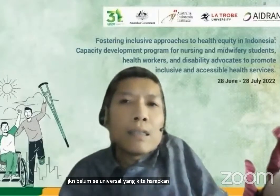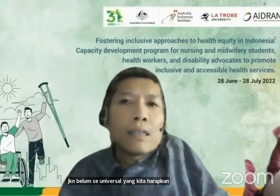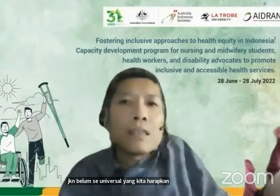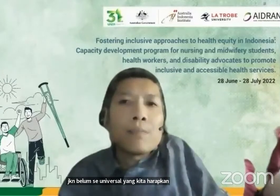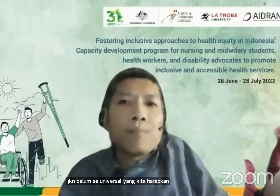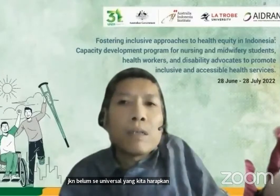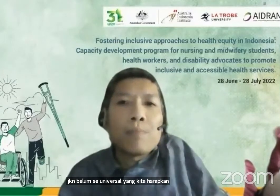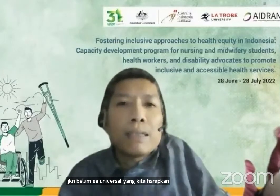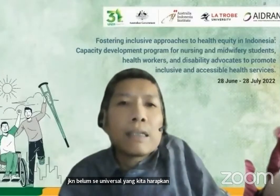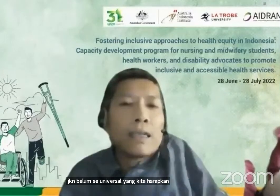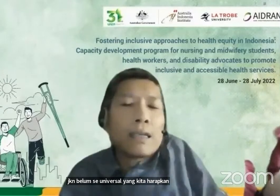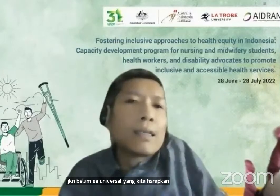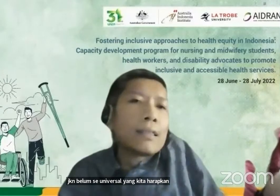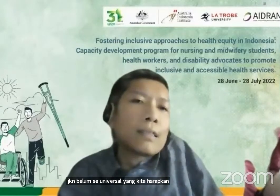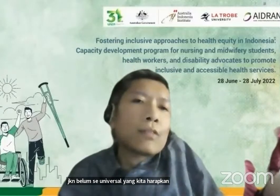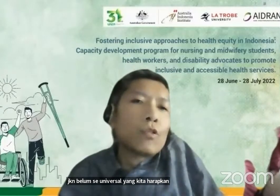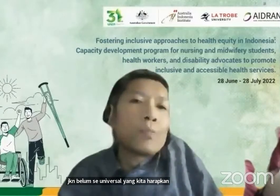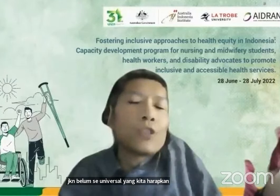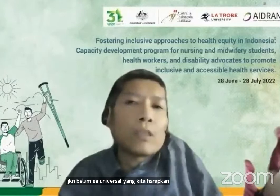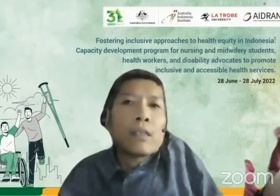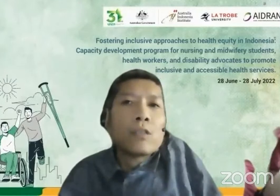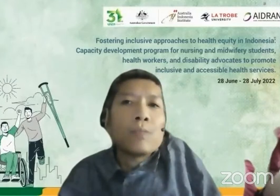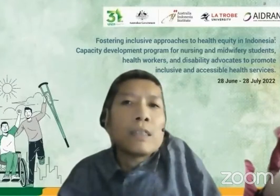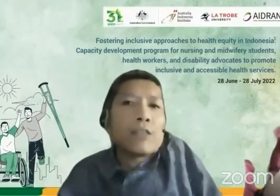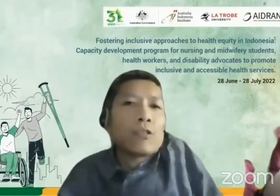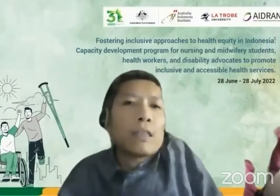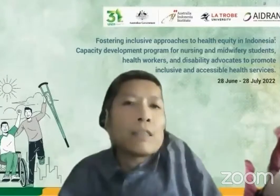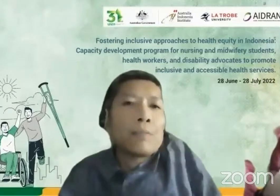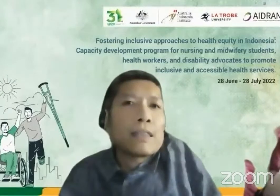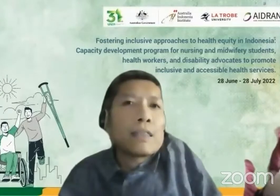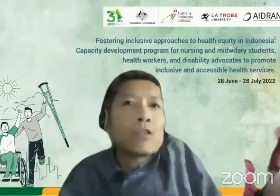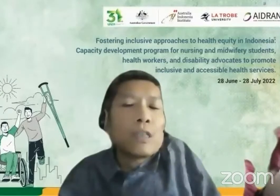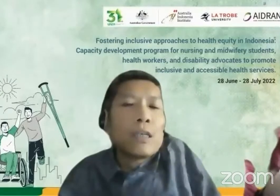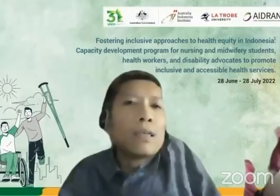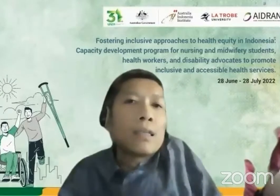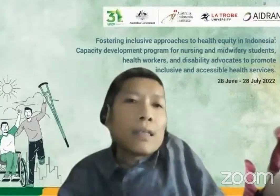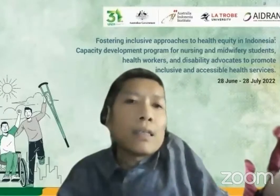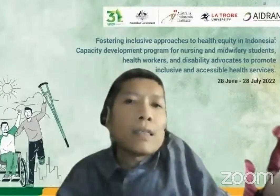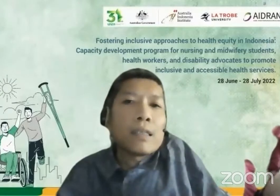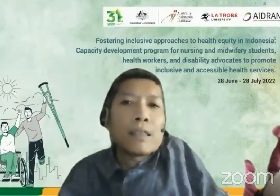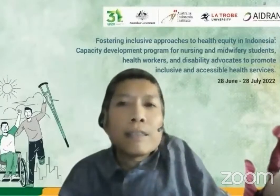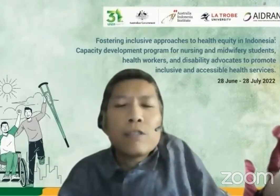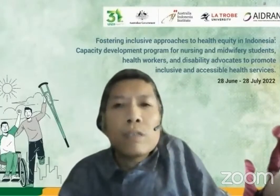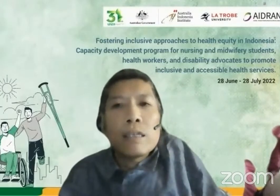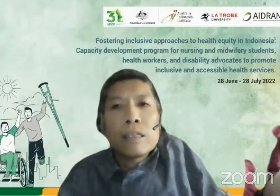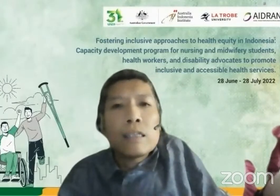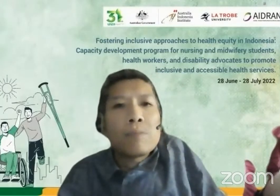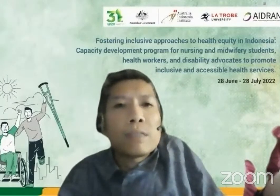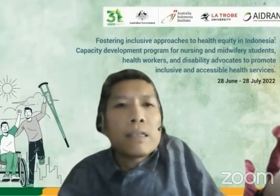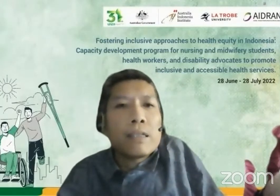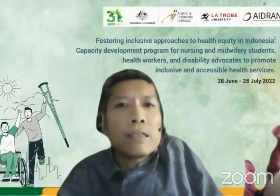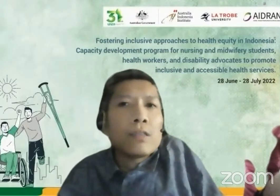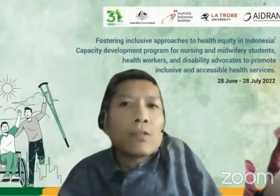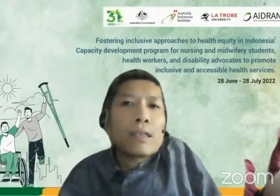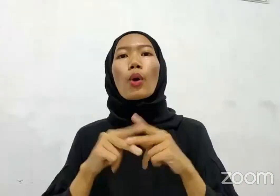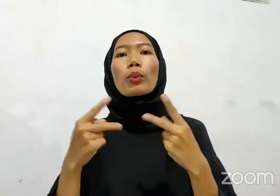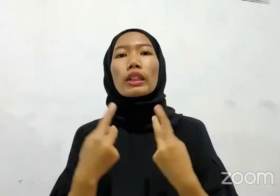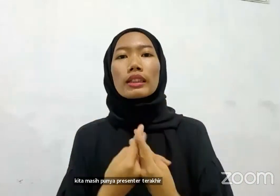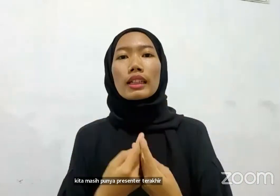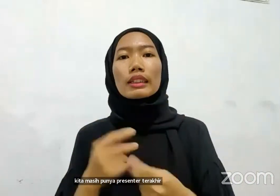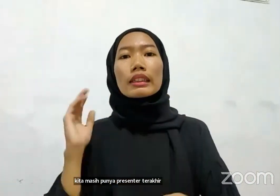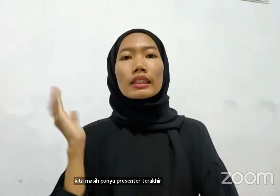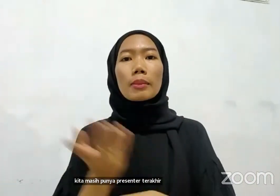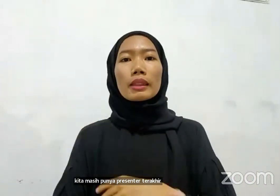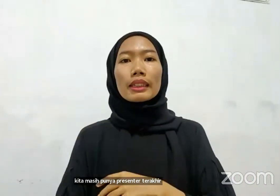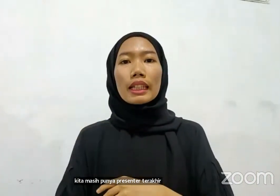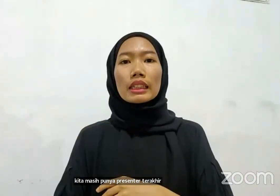dari Mas Eka ya, salah satu komisioner Komisi Nasional Disabilitas Indonesia. Dan saya juga yakin ini Mas Eka tentu akan juga